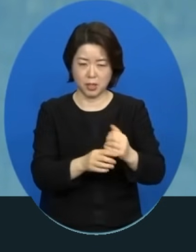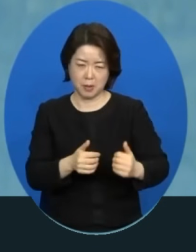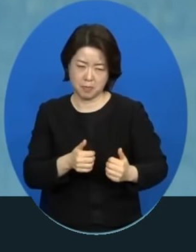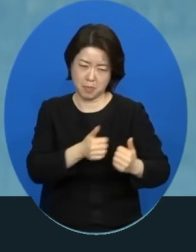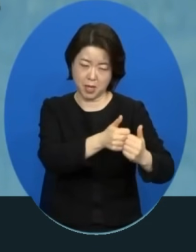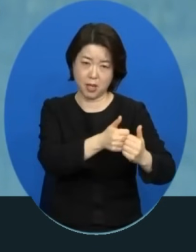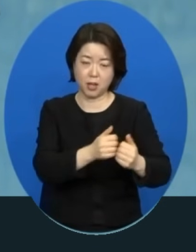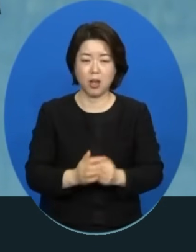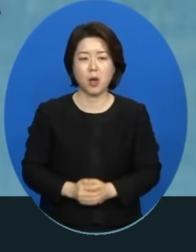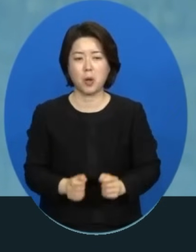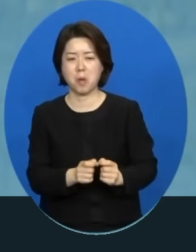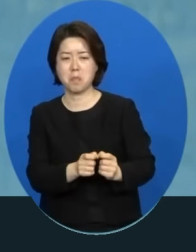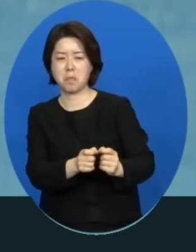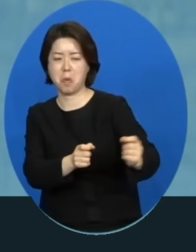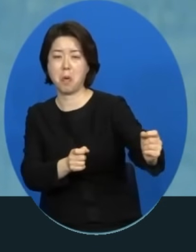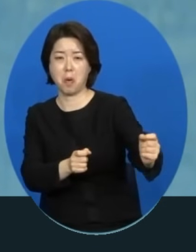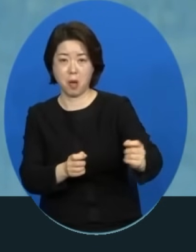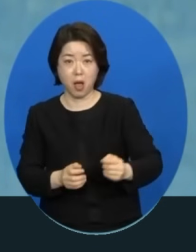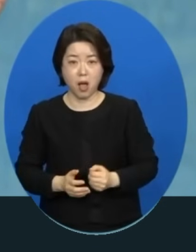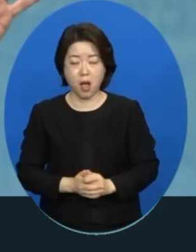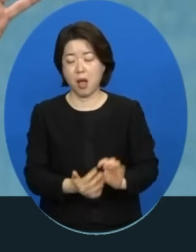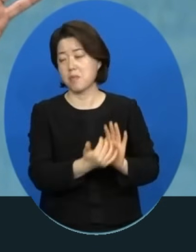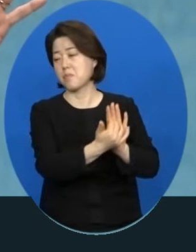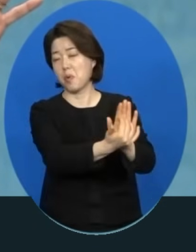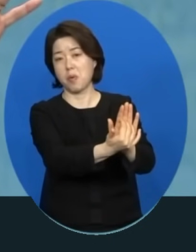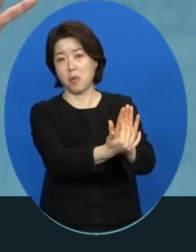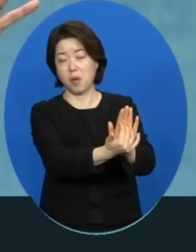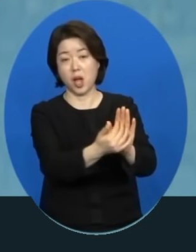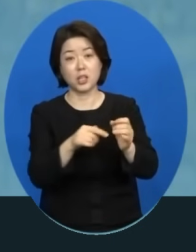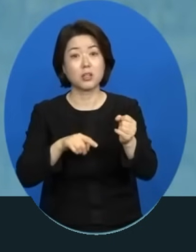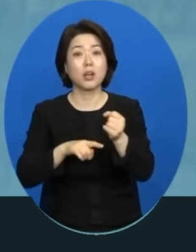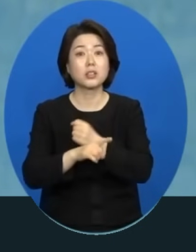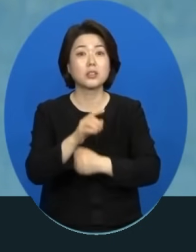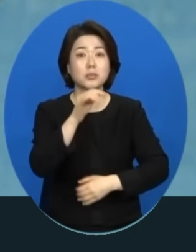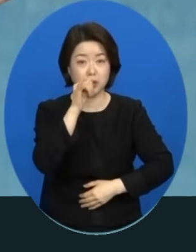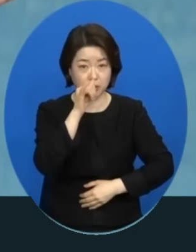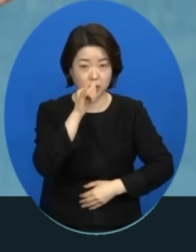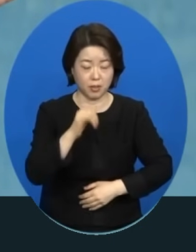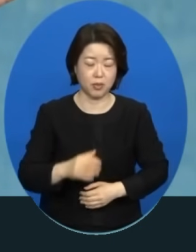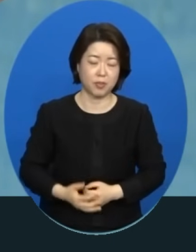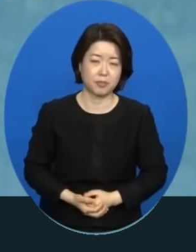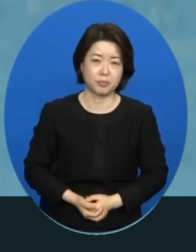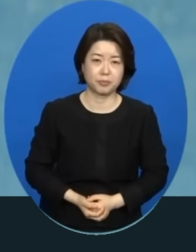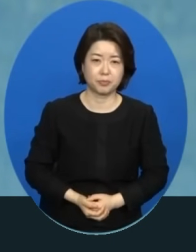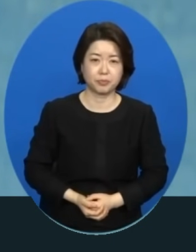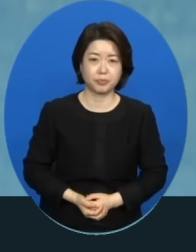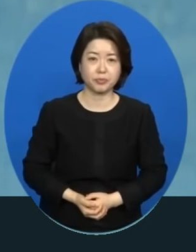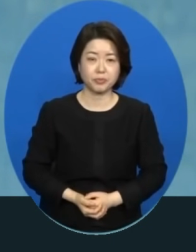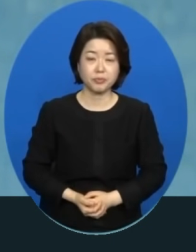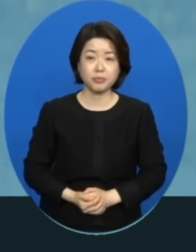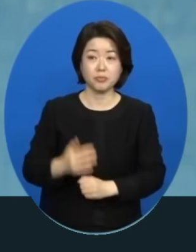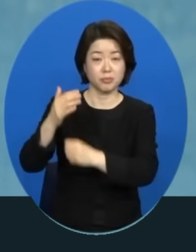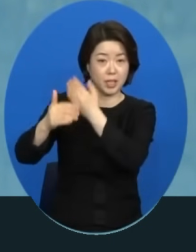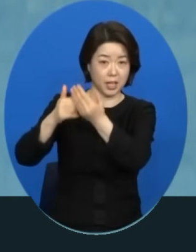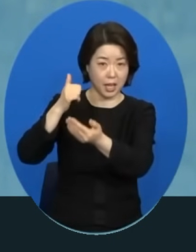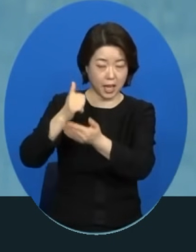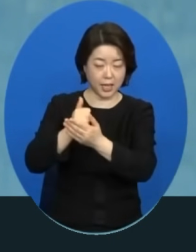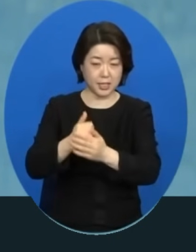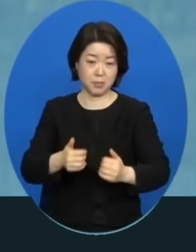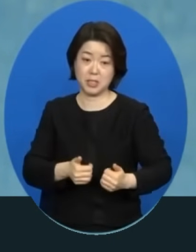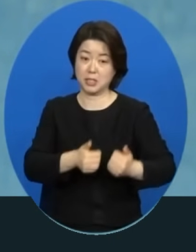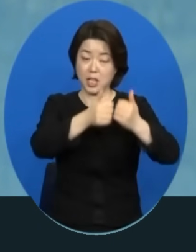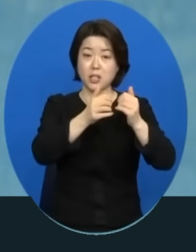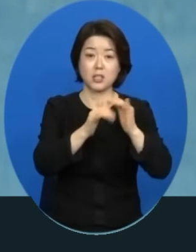대적한다, 멀리하다, 또한 거절한다라는 의미가 있습니다. 영어로는 opposed라고 했어요. 그러니까 하나님이 대적하는